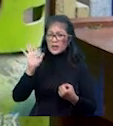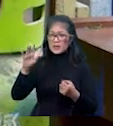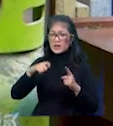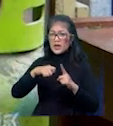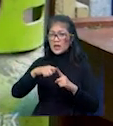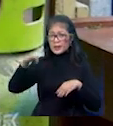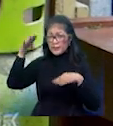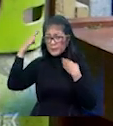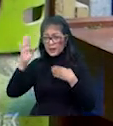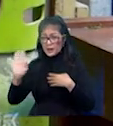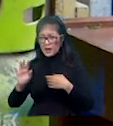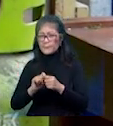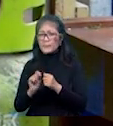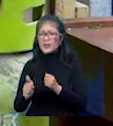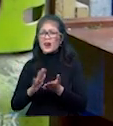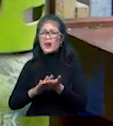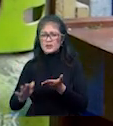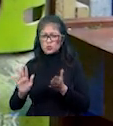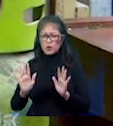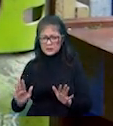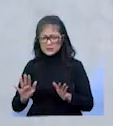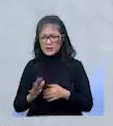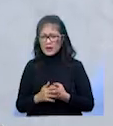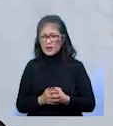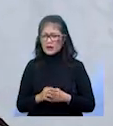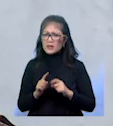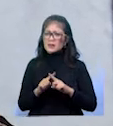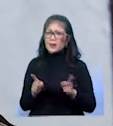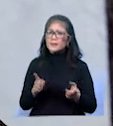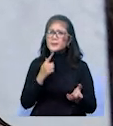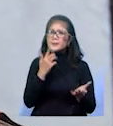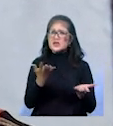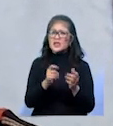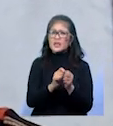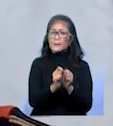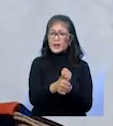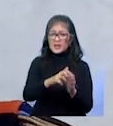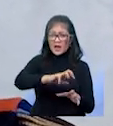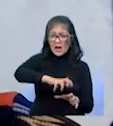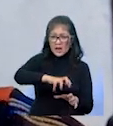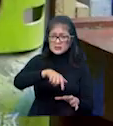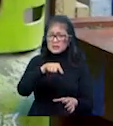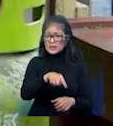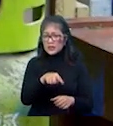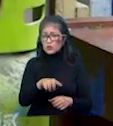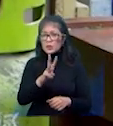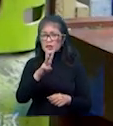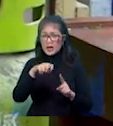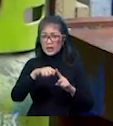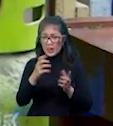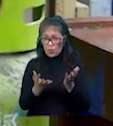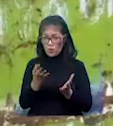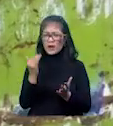lebih biasa aja gitu nah selama ini Bu kalau misalnya beli gas 3 kilo ini dapatnya gampang atau enggak stok gampang